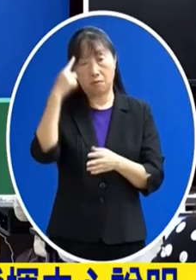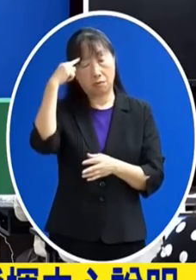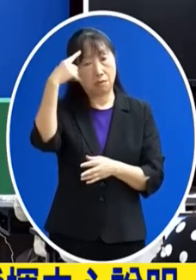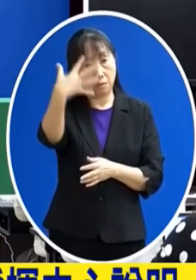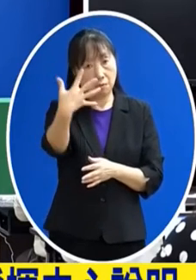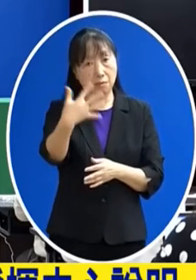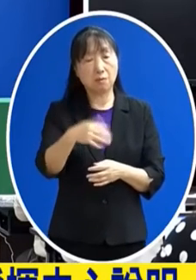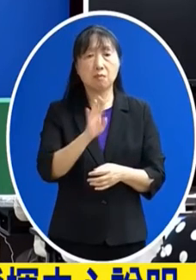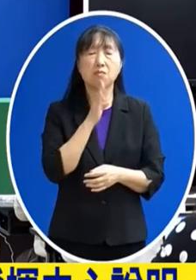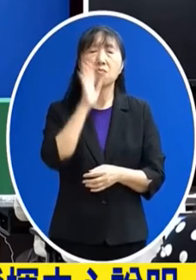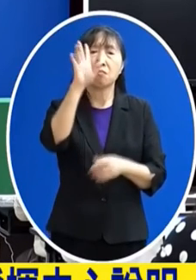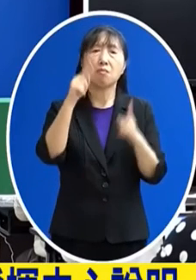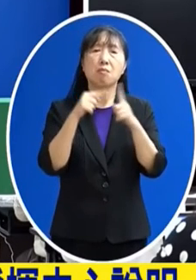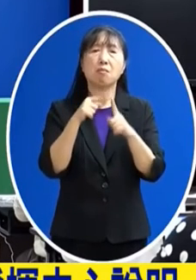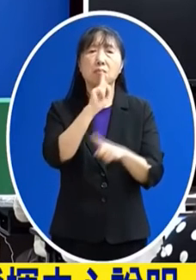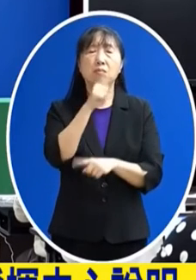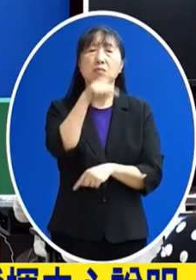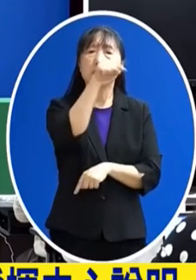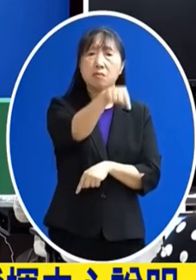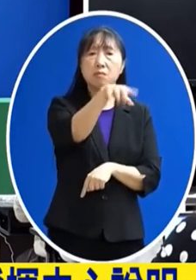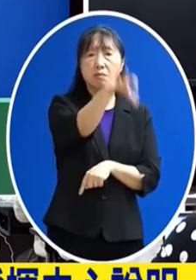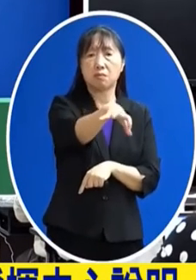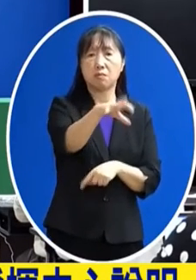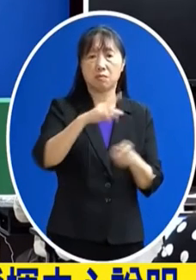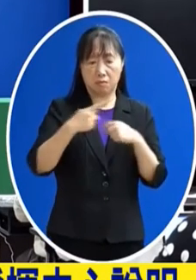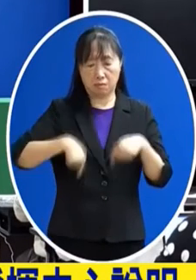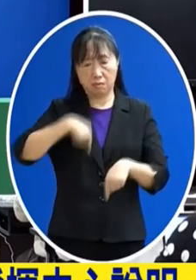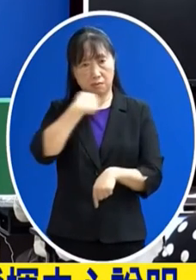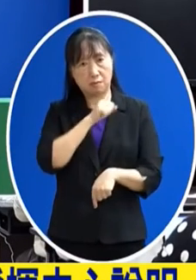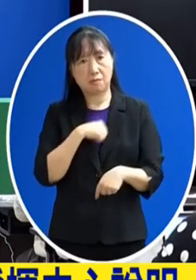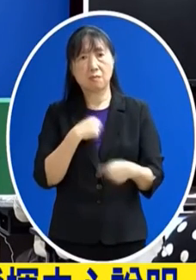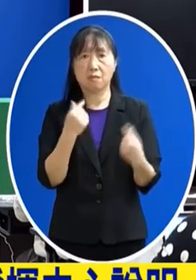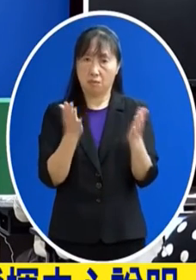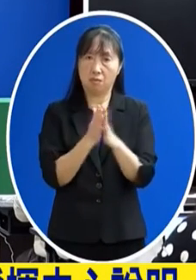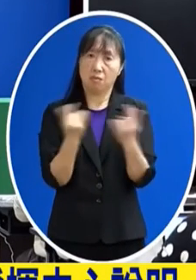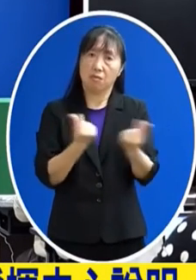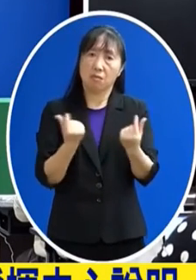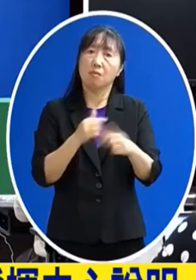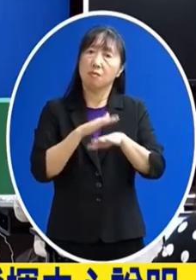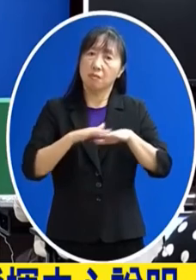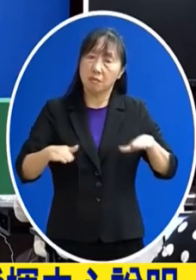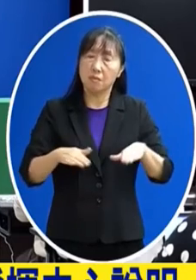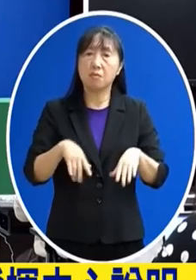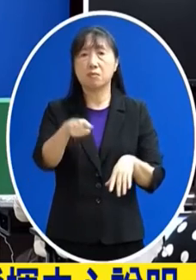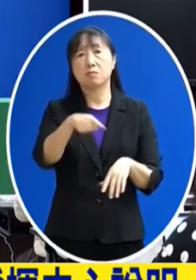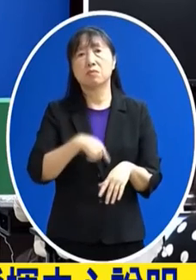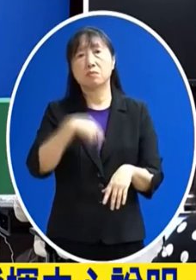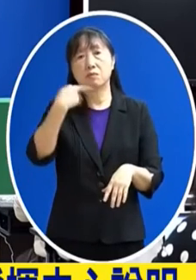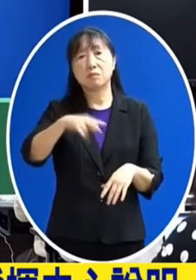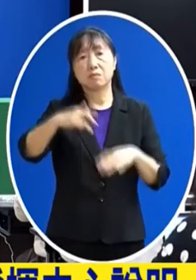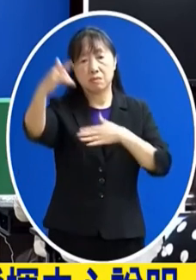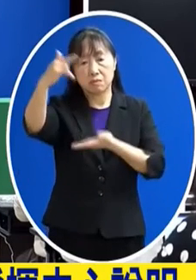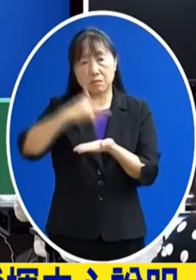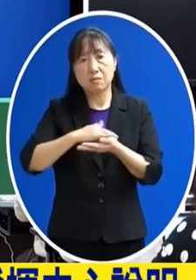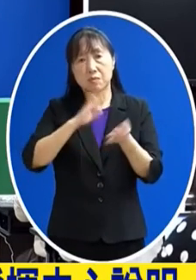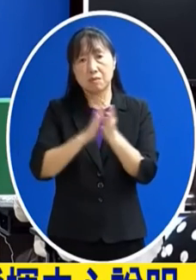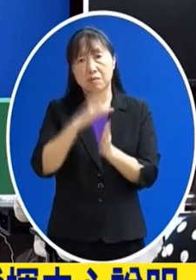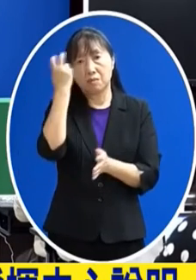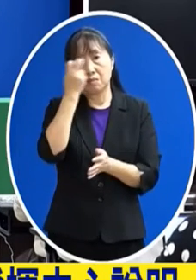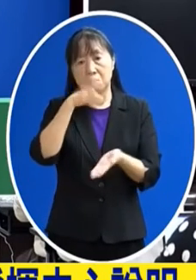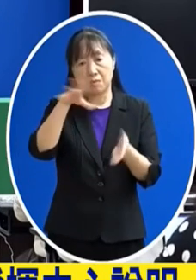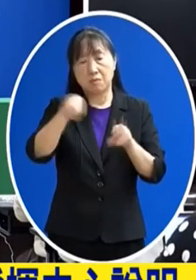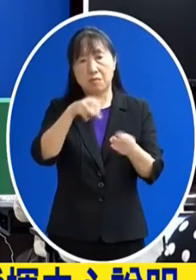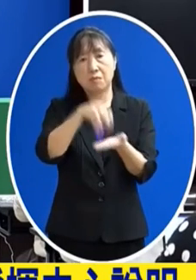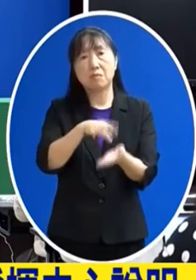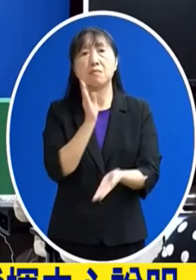其实帛琉跟台湾都相对安全，可能在检疫的部分可以其实是不必要的。另外也有医生提出说，如果是5天的话，是不是要再